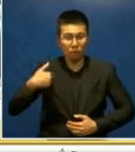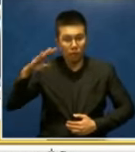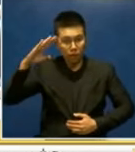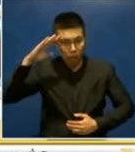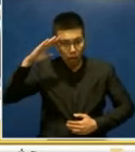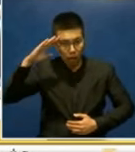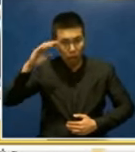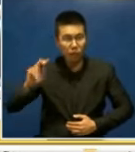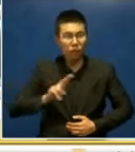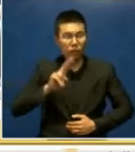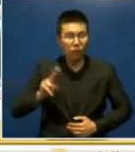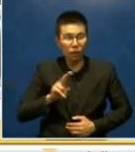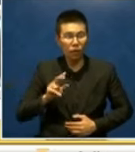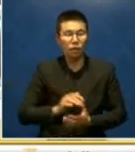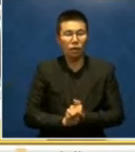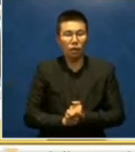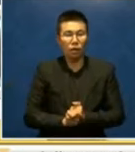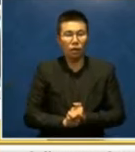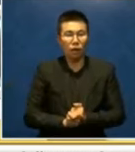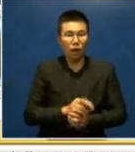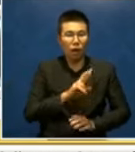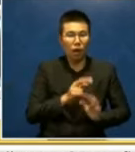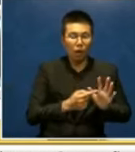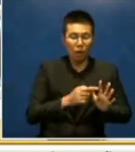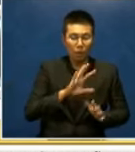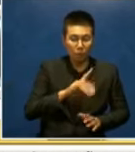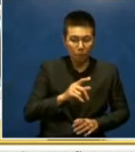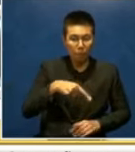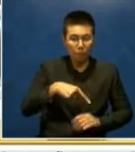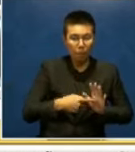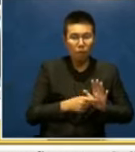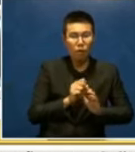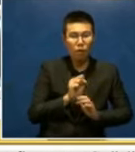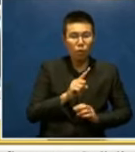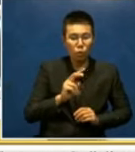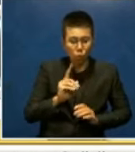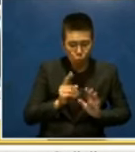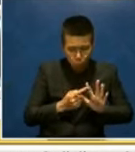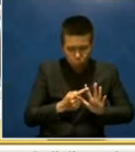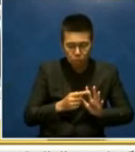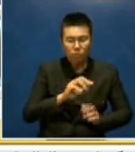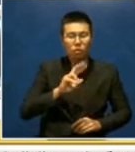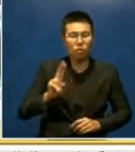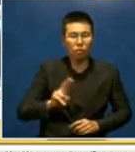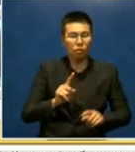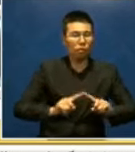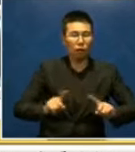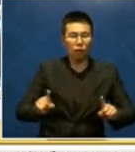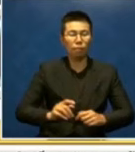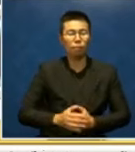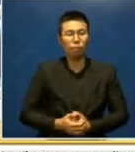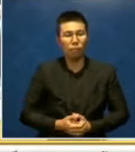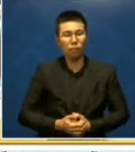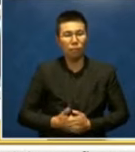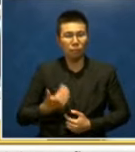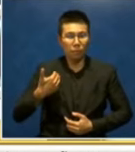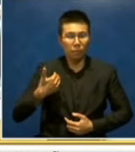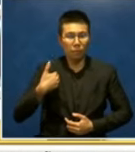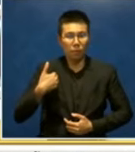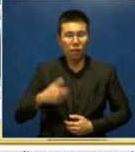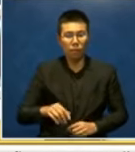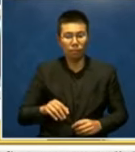นึงราชพัสดุใช้สัตว์ส่วนนึงป่าไม้ใช้สัตว์ส่วนนึงบางทีที่ดิน